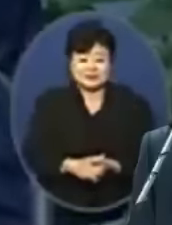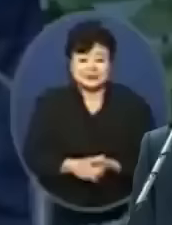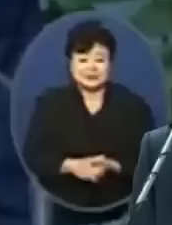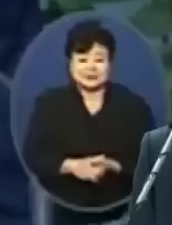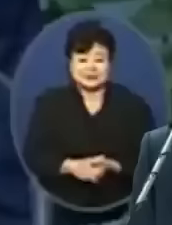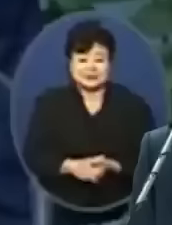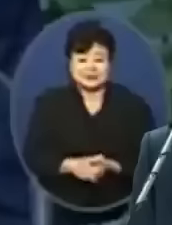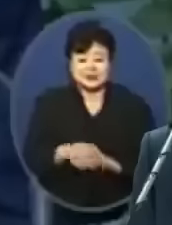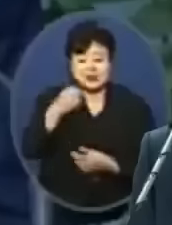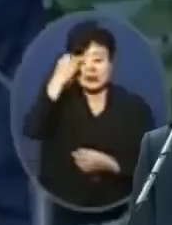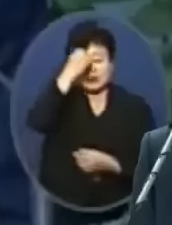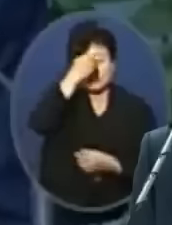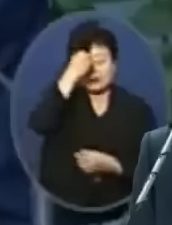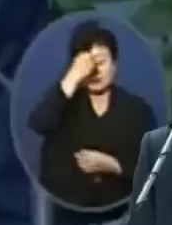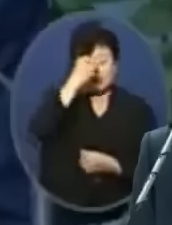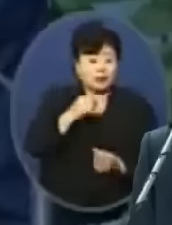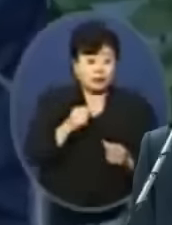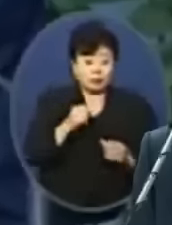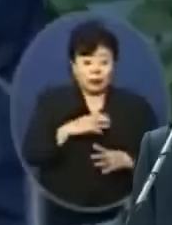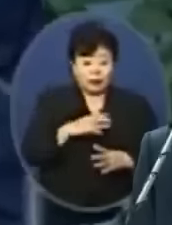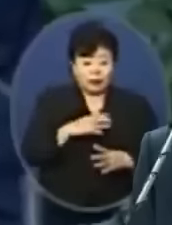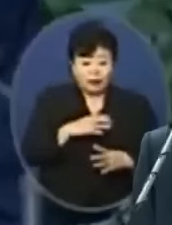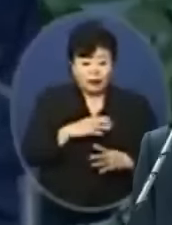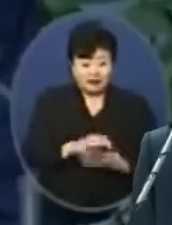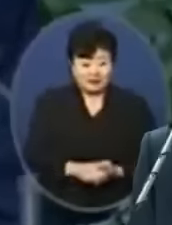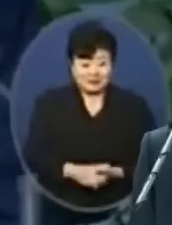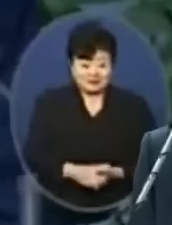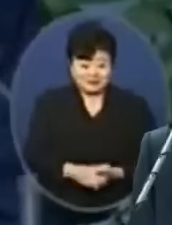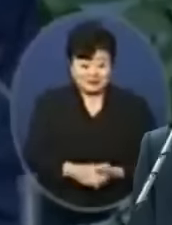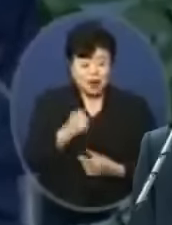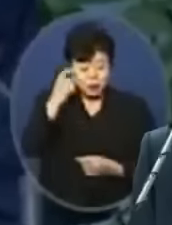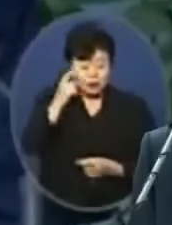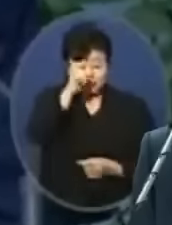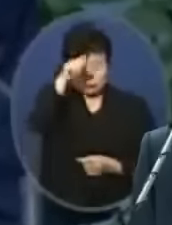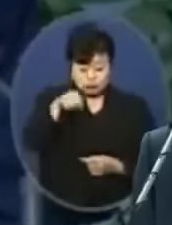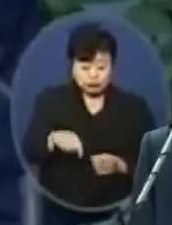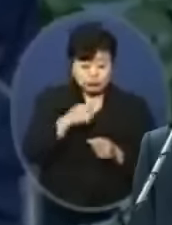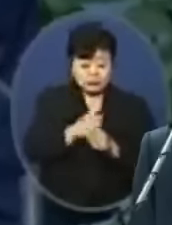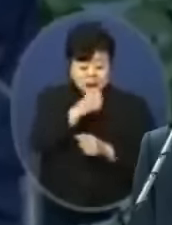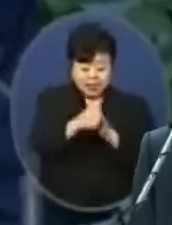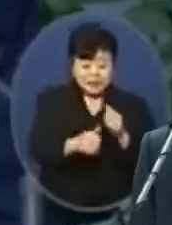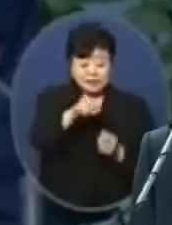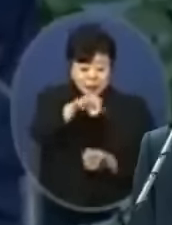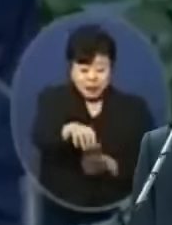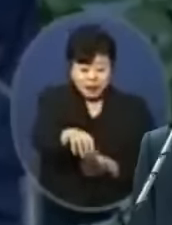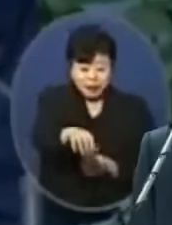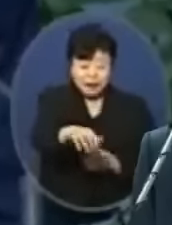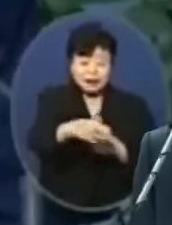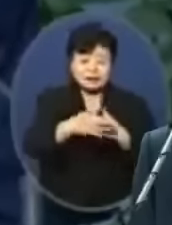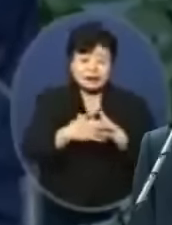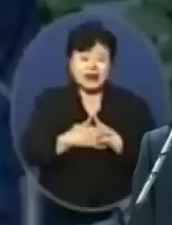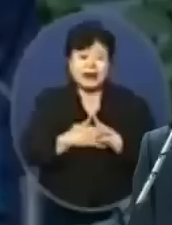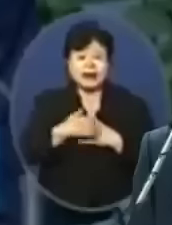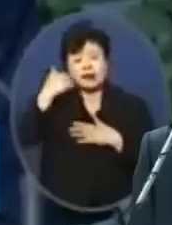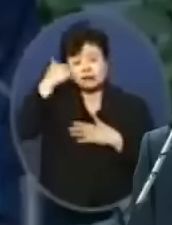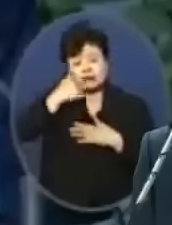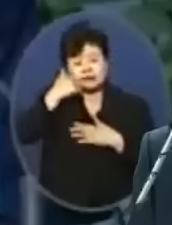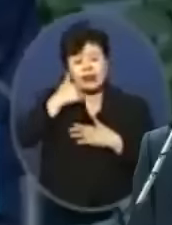의지럽습니다. 와, 이렇게 위대한 우주를 지으신 하나님 앞에 나는